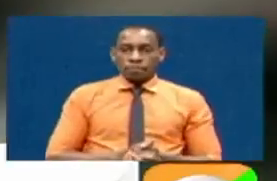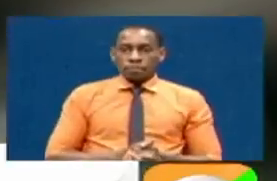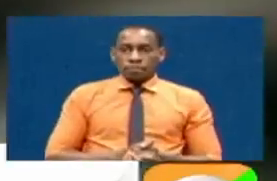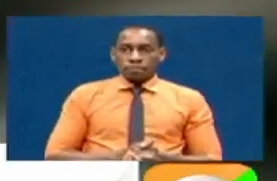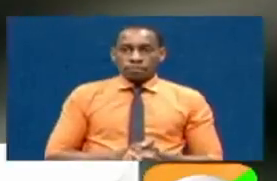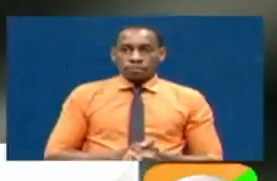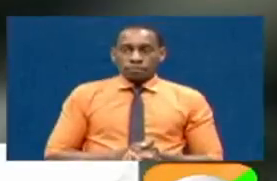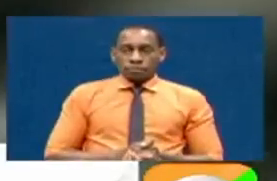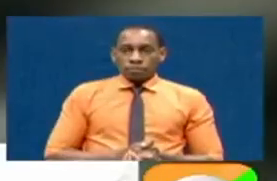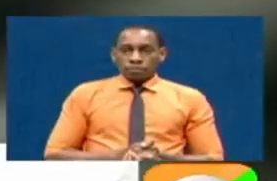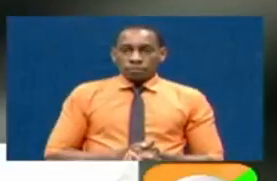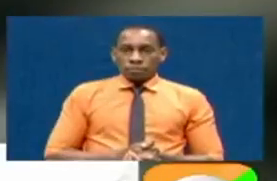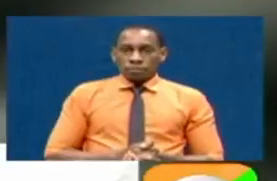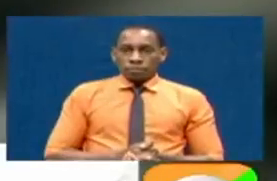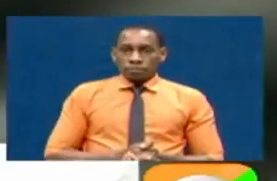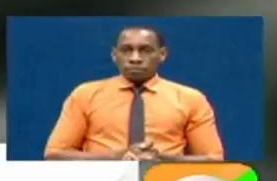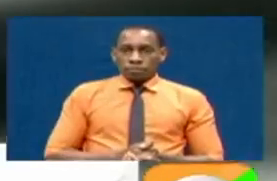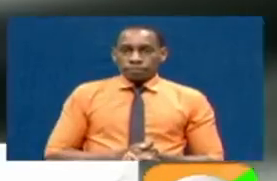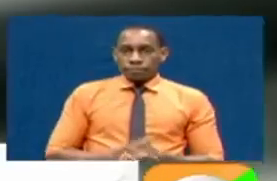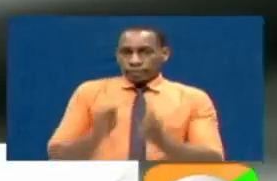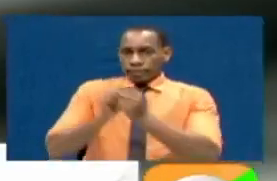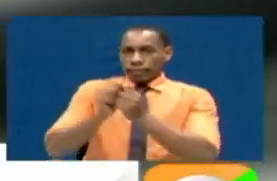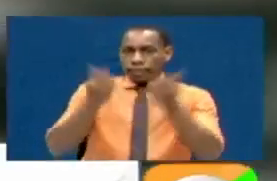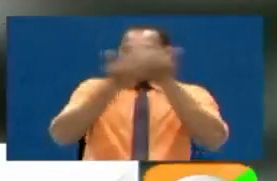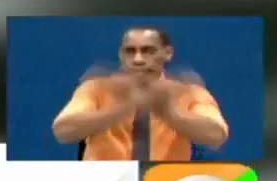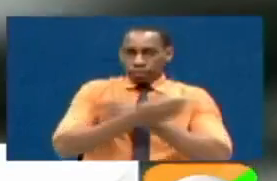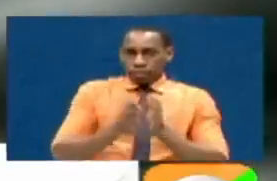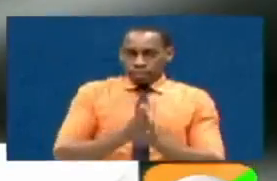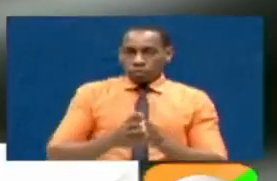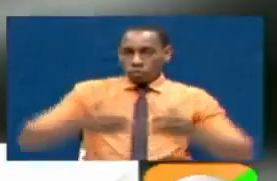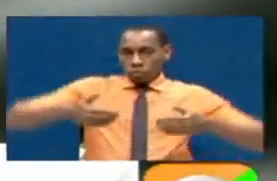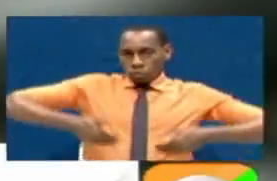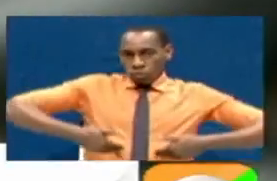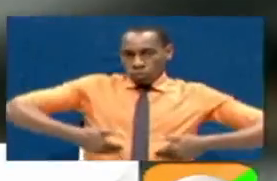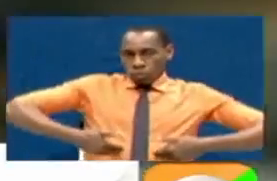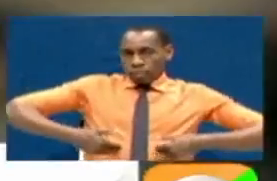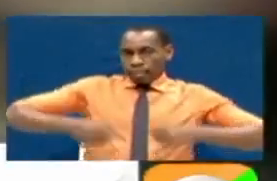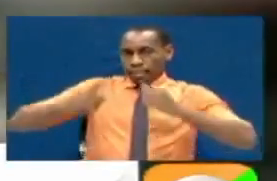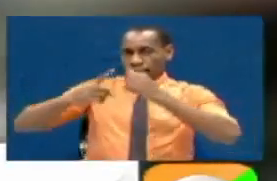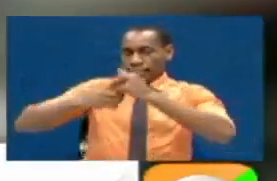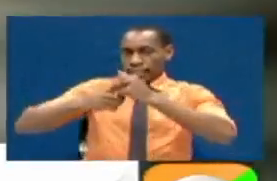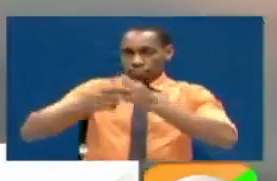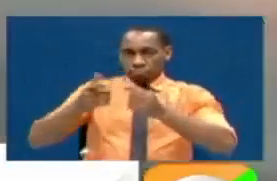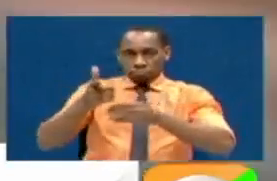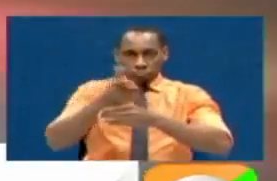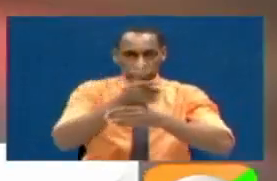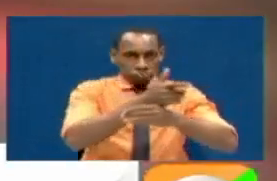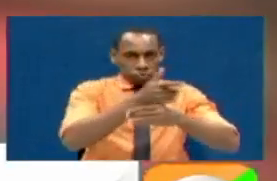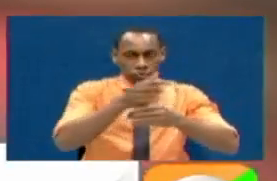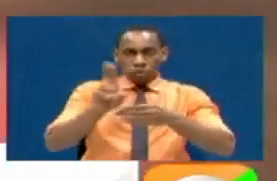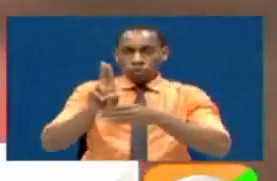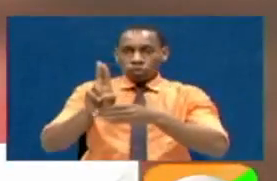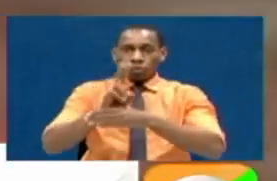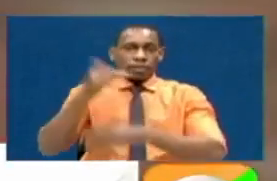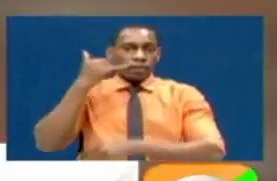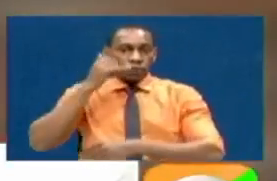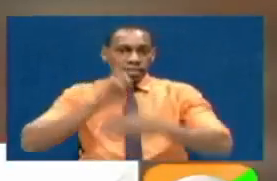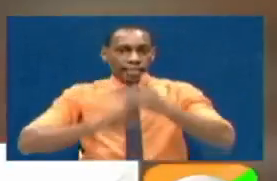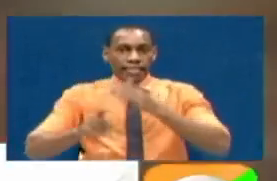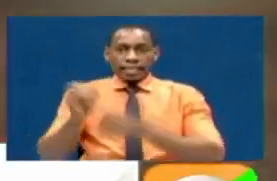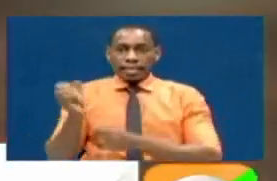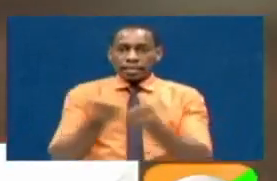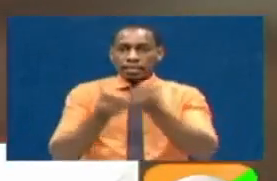na wapeleka nyumbani. Ijumaa usiku na vijana hao wapatao sita wanajirekodi kupitia simu ndani ya